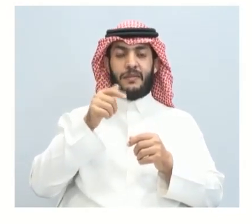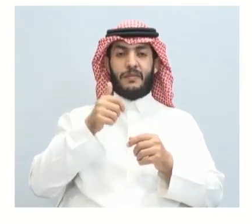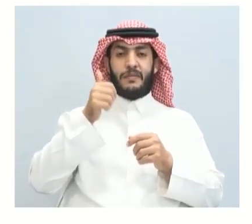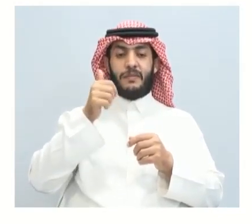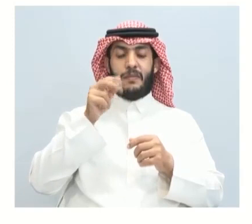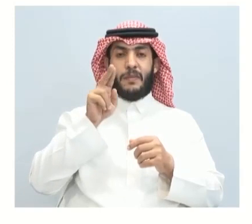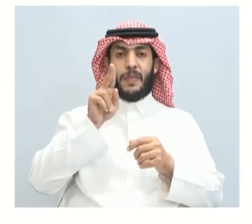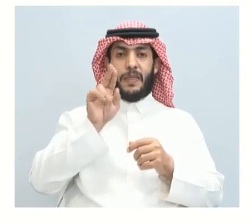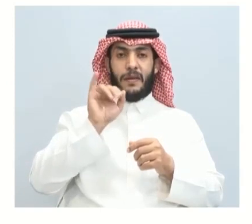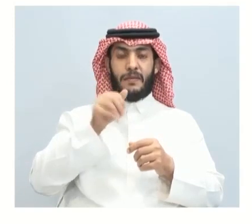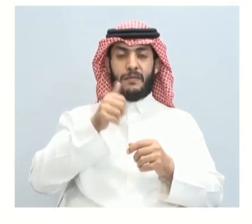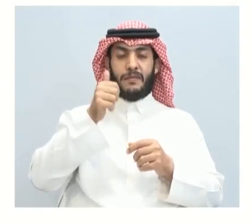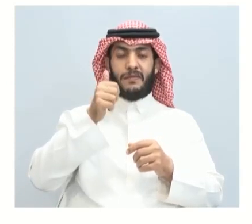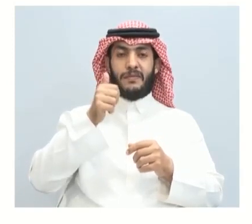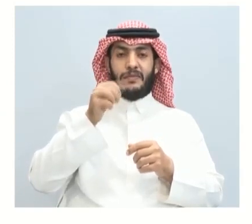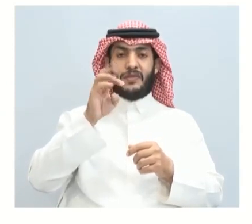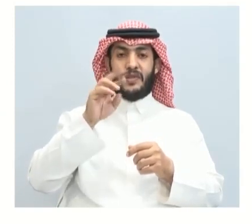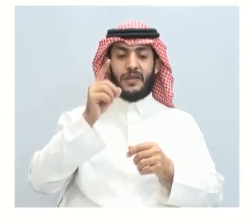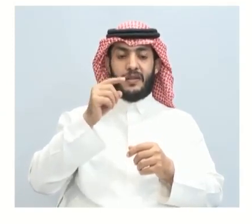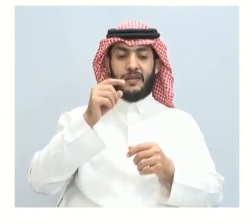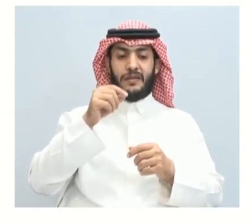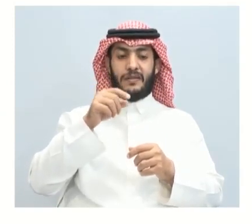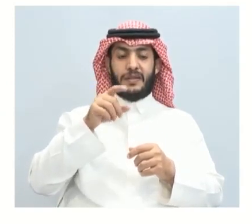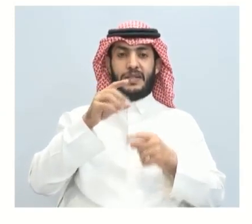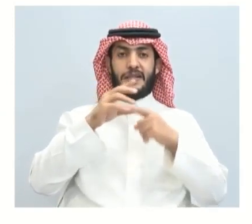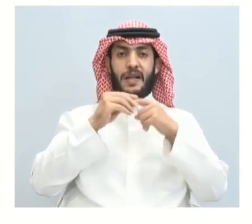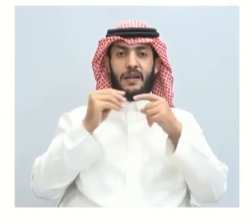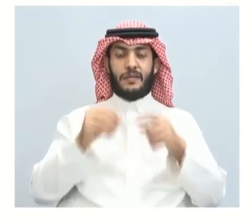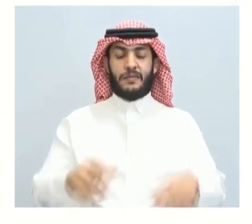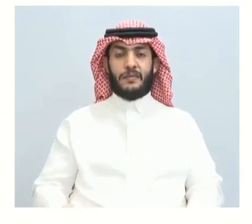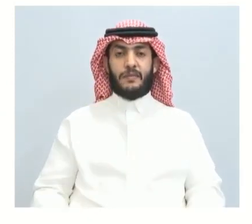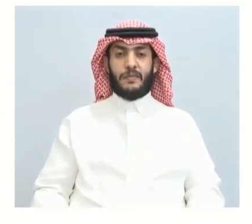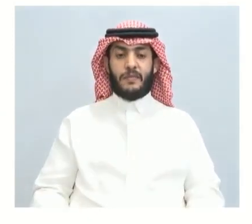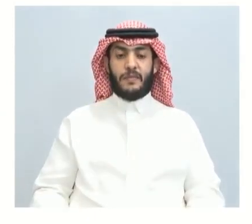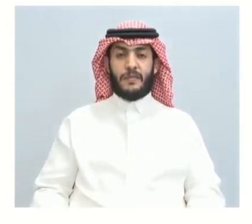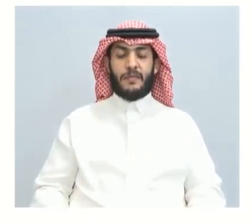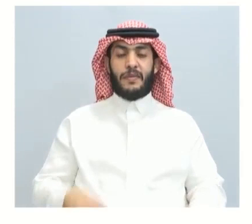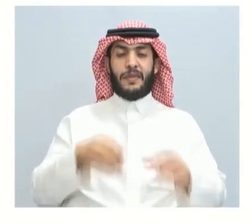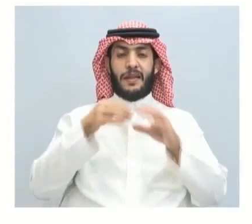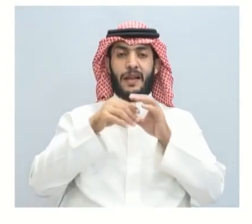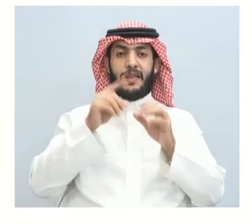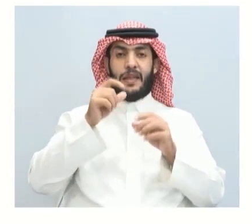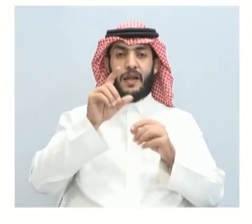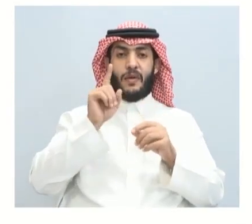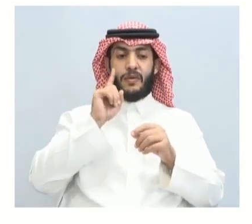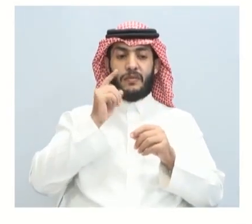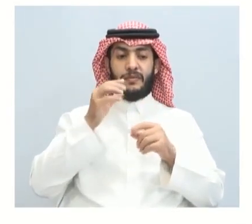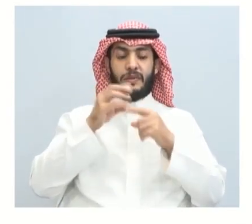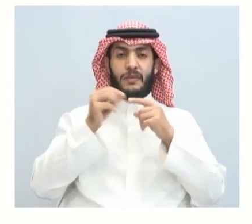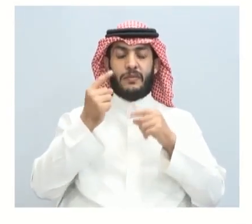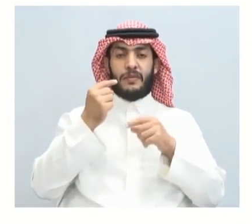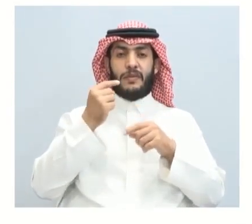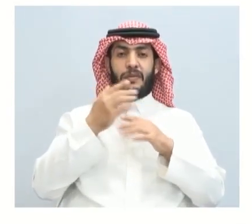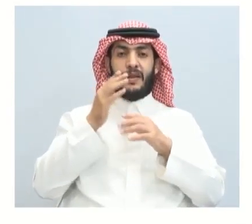لاحظ اللي تم على الداله الجذريه عندي انضربت في سالب وعندي داخل الداله الام سالب واحد